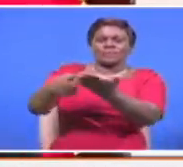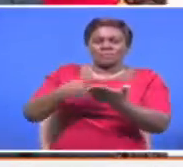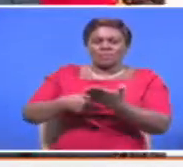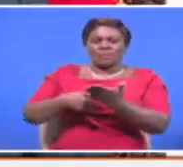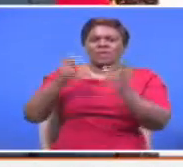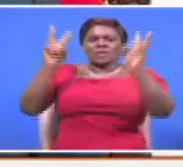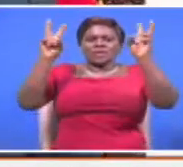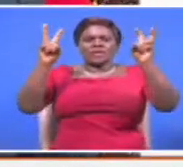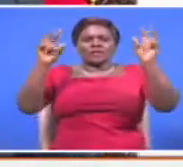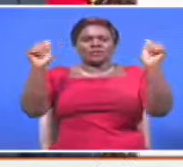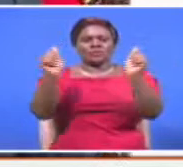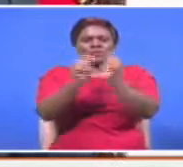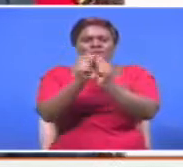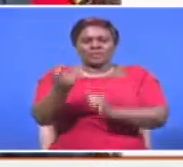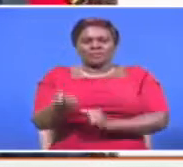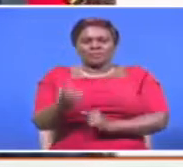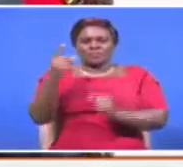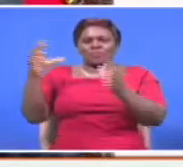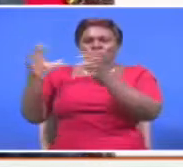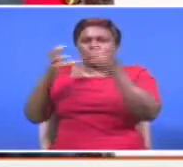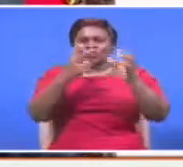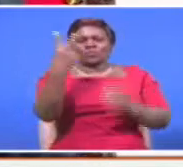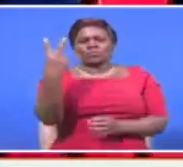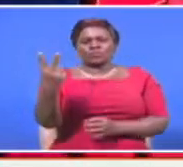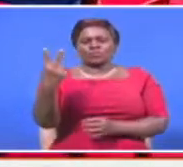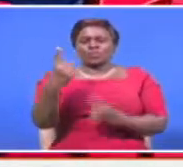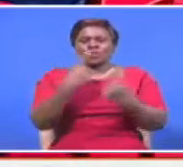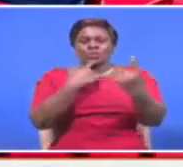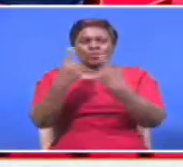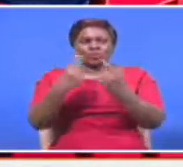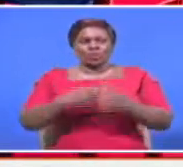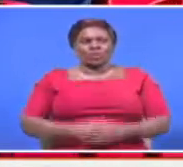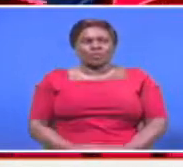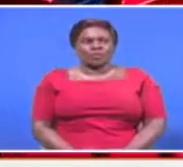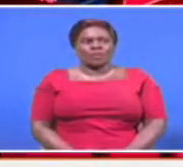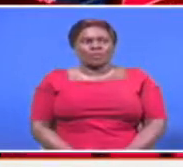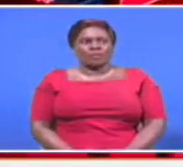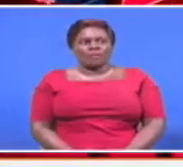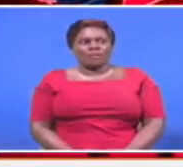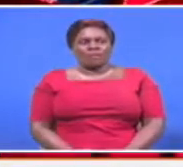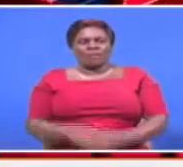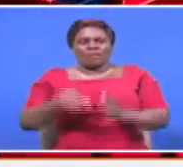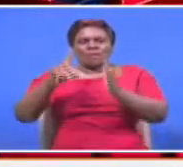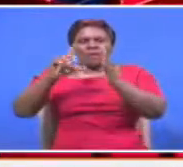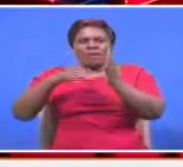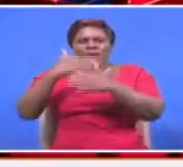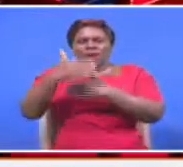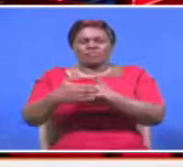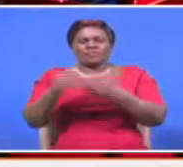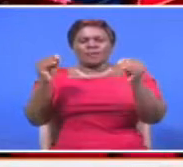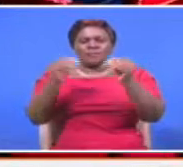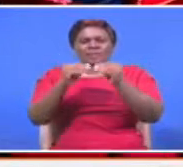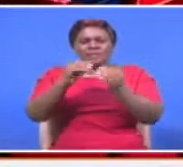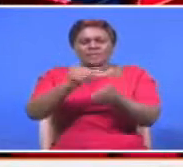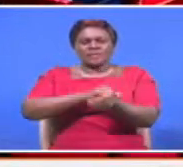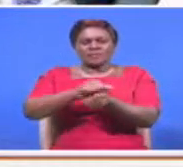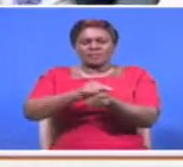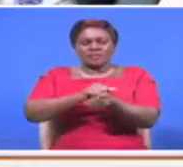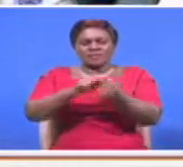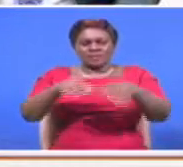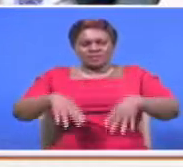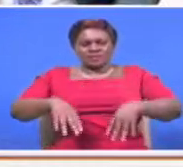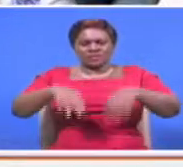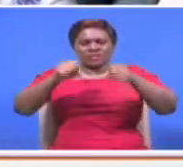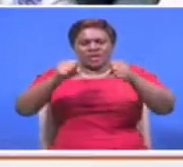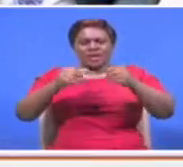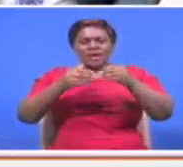kumi yaliyoibuliwa na makundi hayo mawili kwa mazungumzo. Na baada ya mkutano wa faraga uliongozwa na wenyekiti